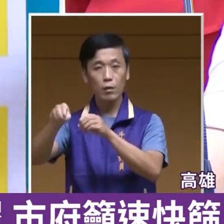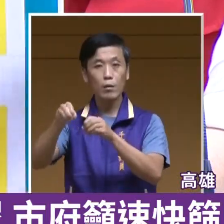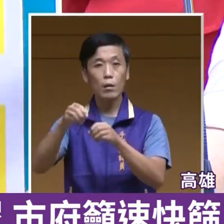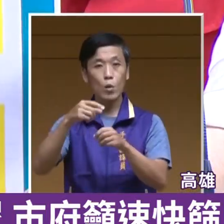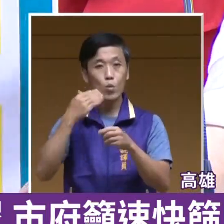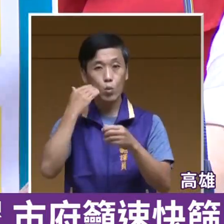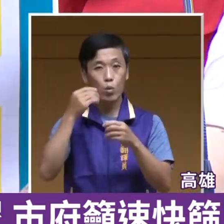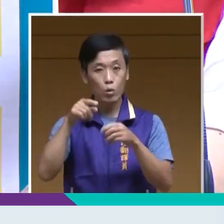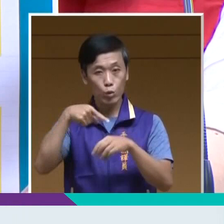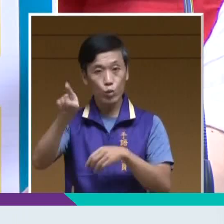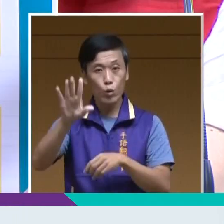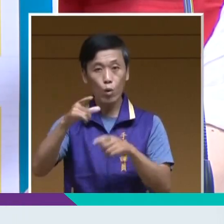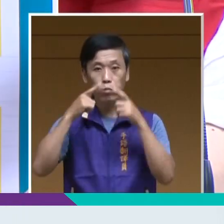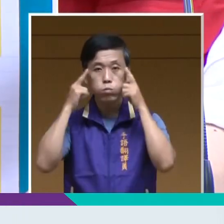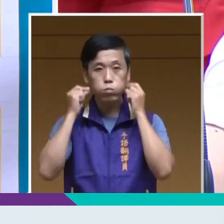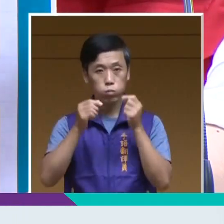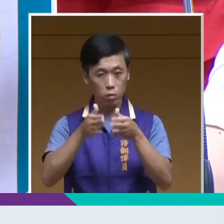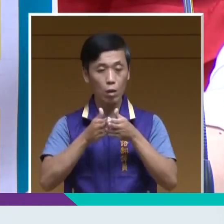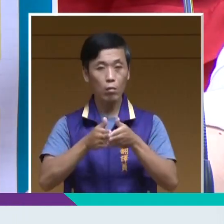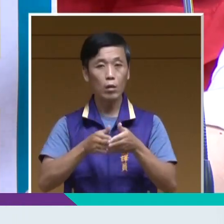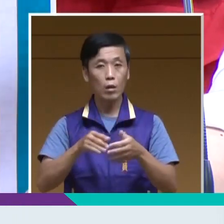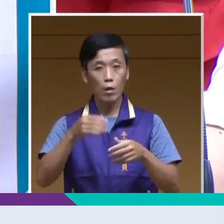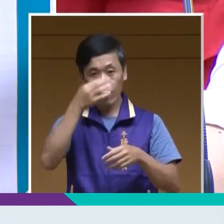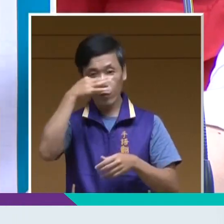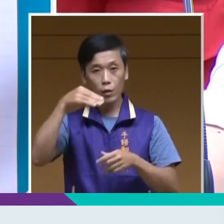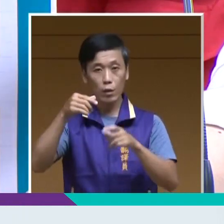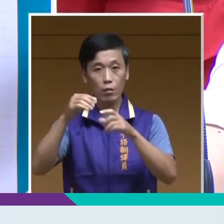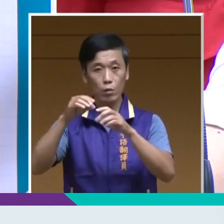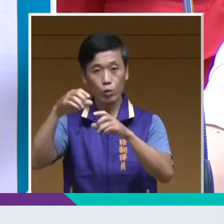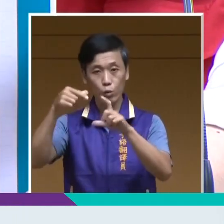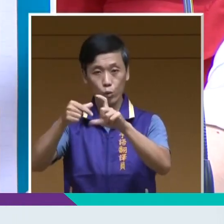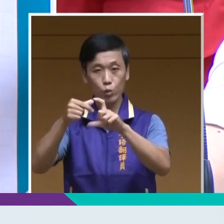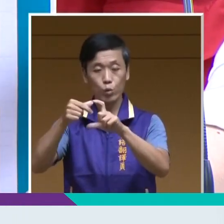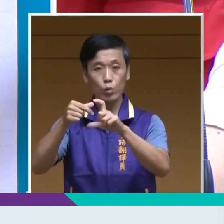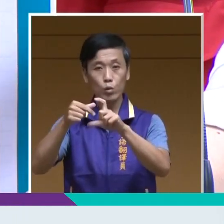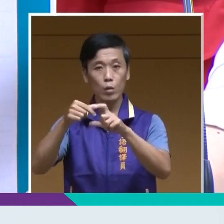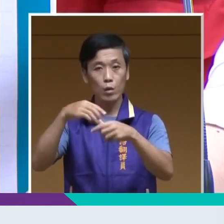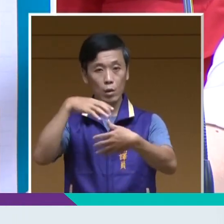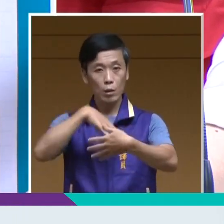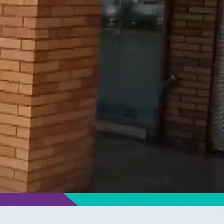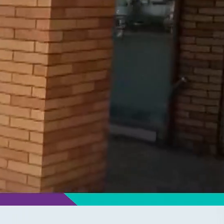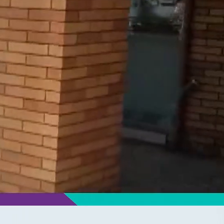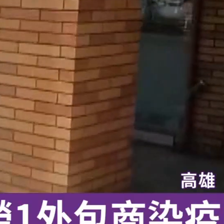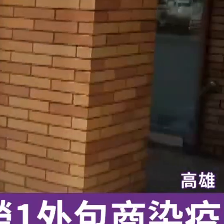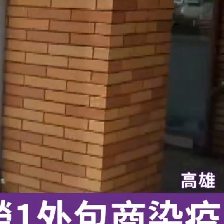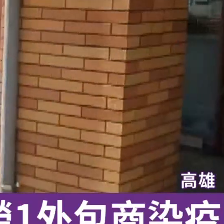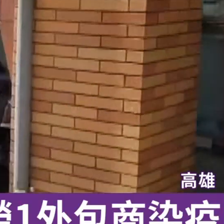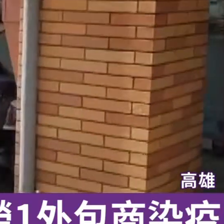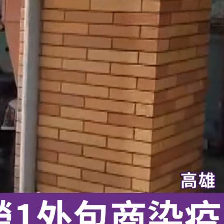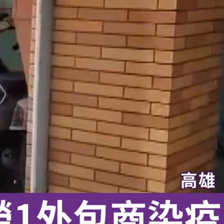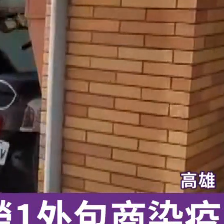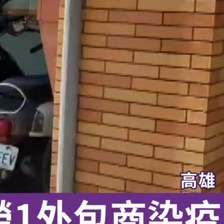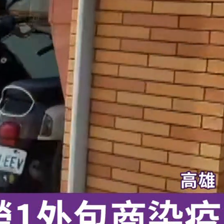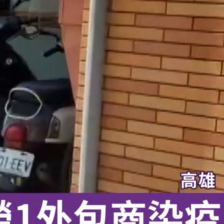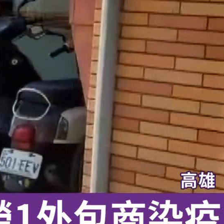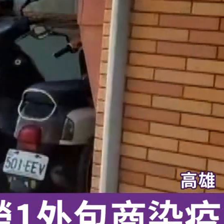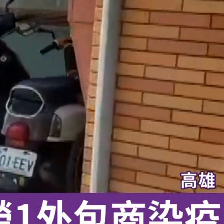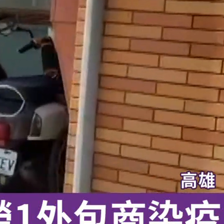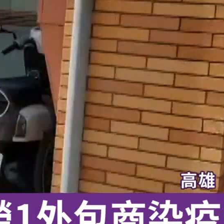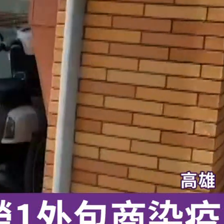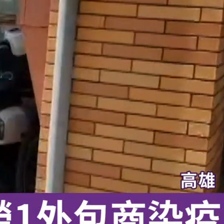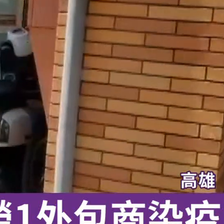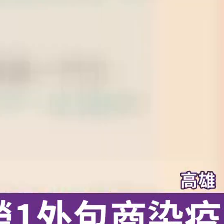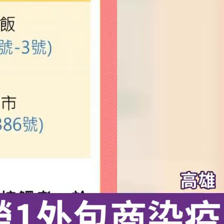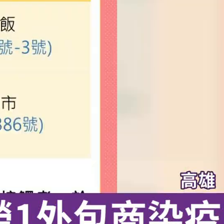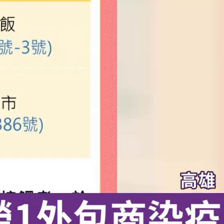那你可以到我们在凤山地区总共有五个采检站， 还有一例是高雄荣总资